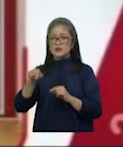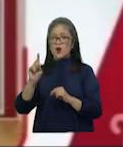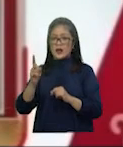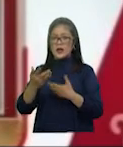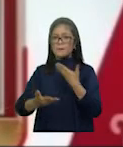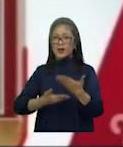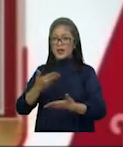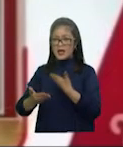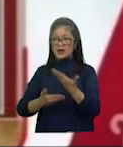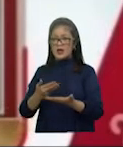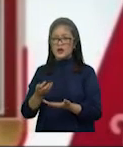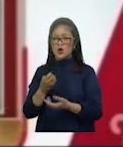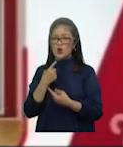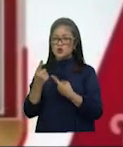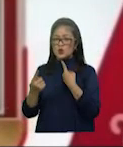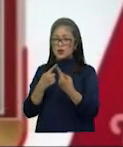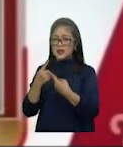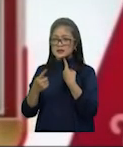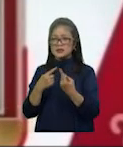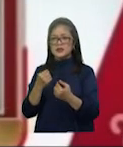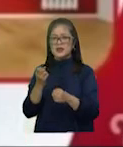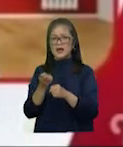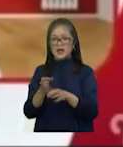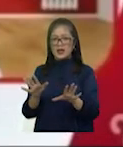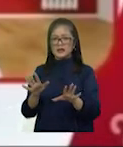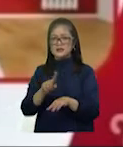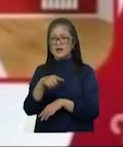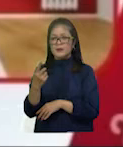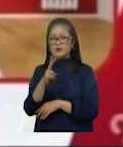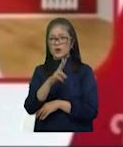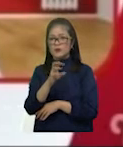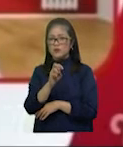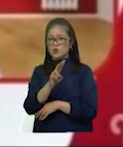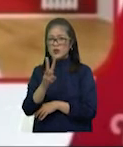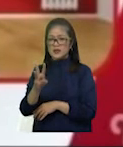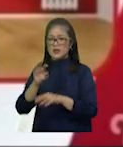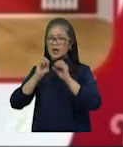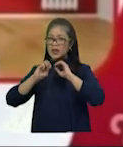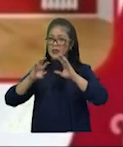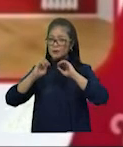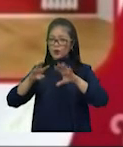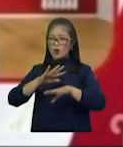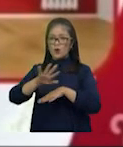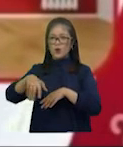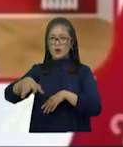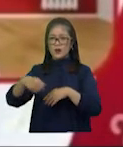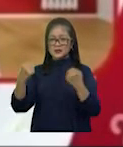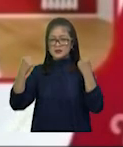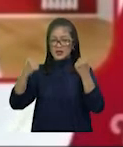gratis di seluruh Indonesia hingga tahun 2023. Kampanye perlindungan keluarga sehat ini didukung Nagita